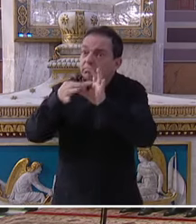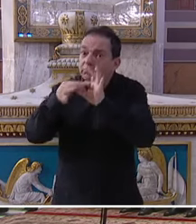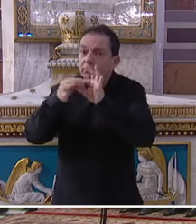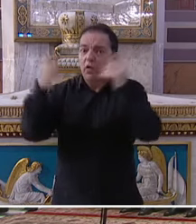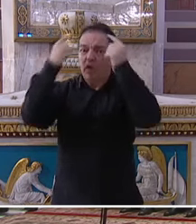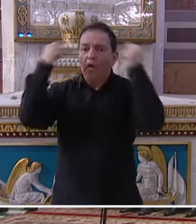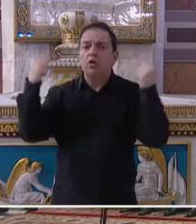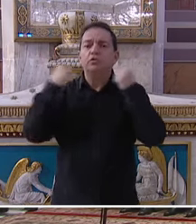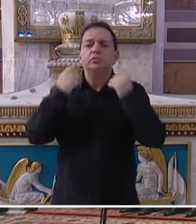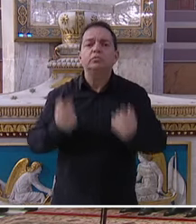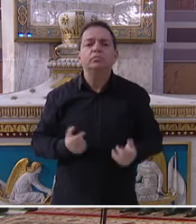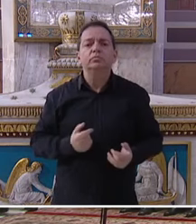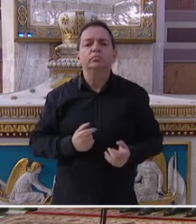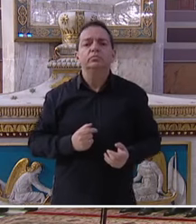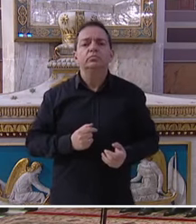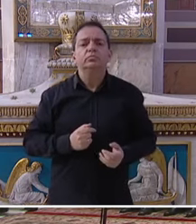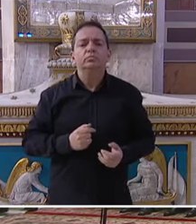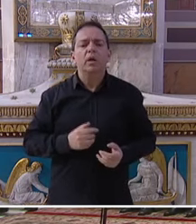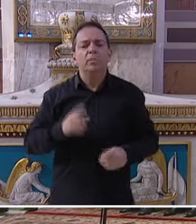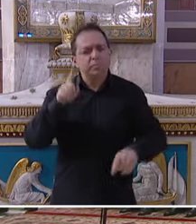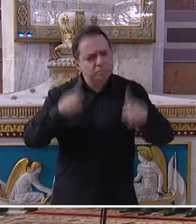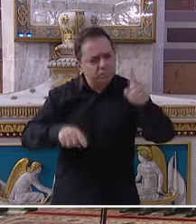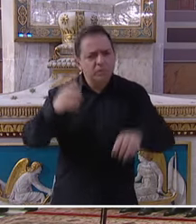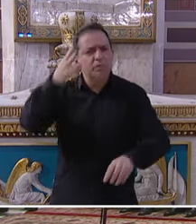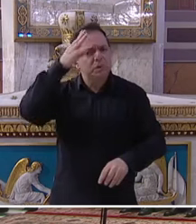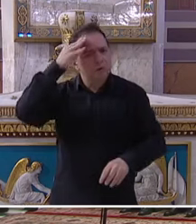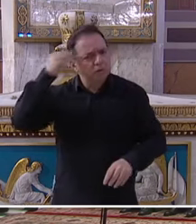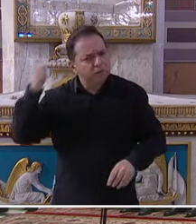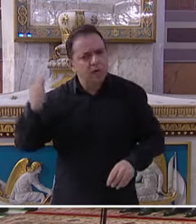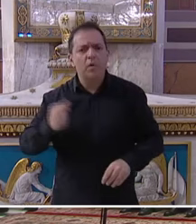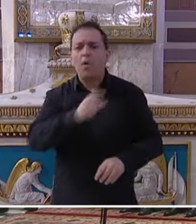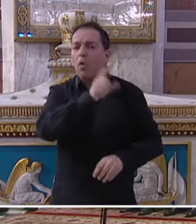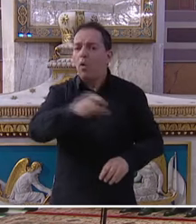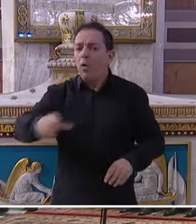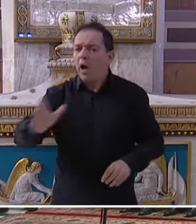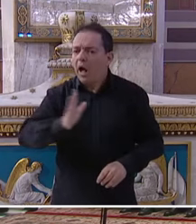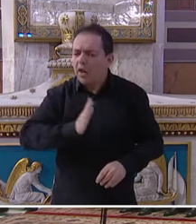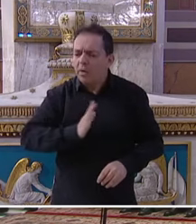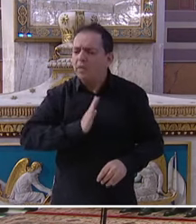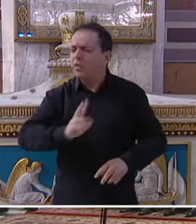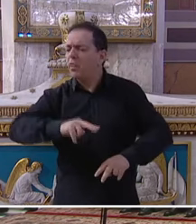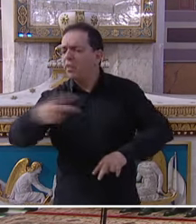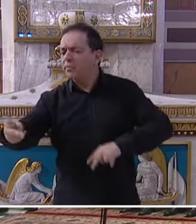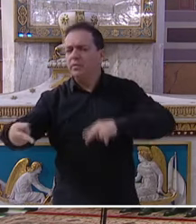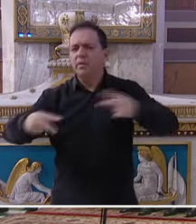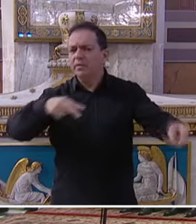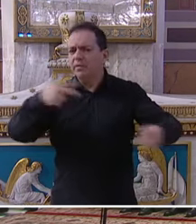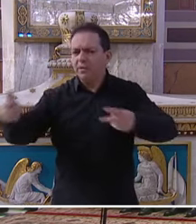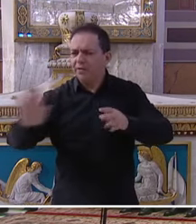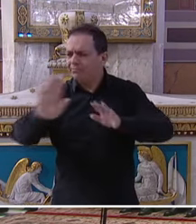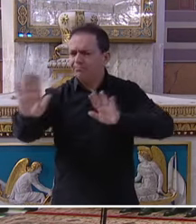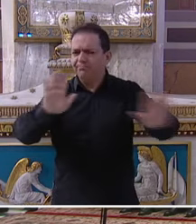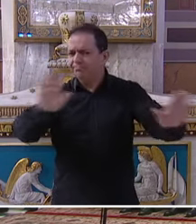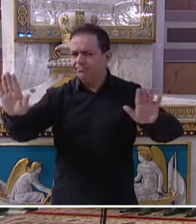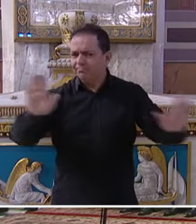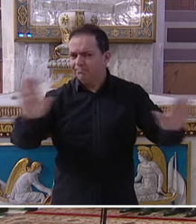Δυστυχώς λησμονούμε ότι και κάθε άνθρωπος, ο πλησίον, ο διπλανός